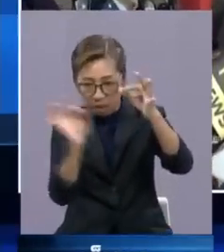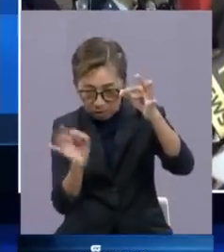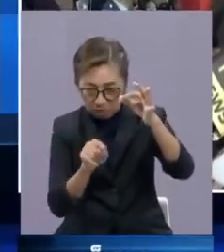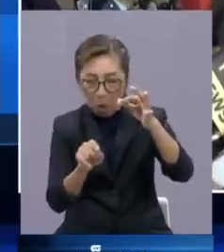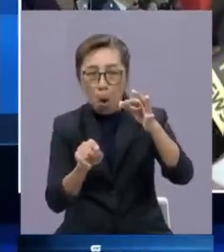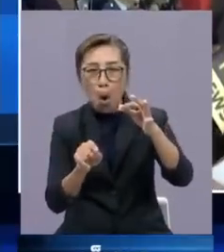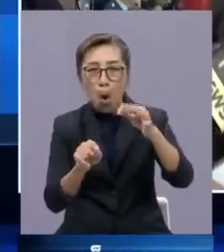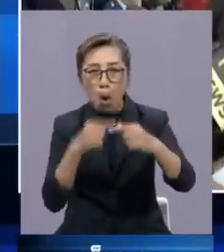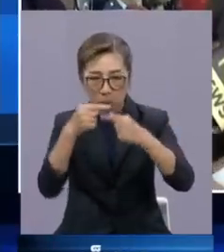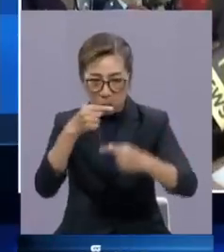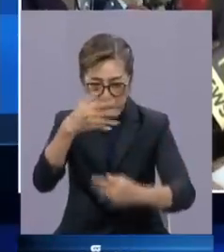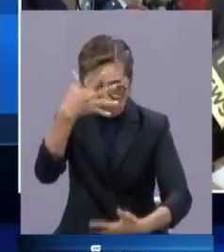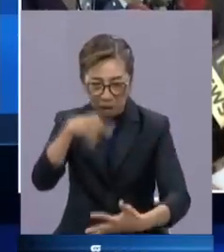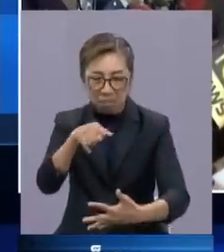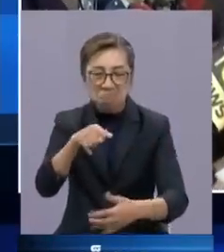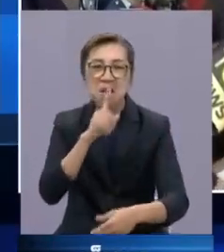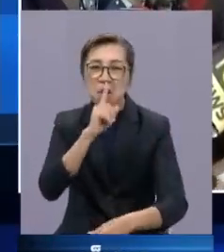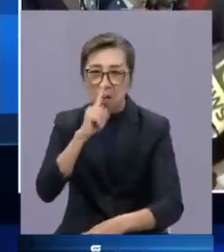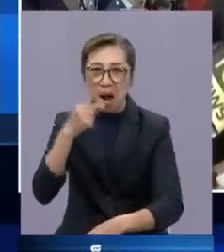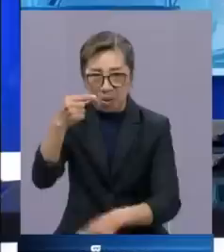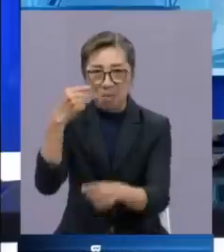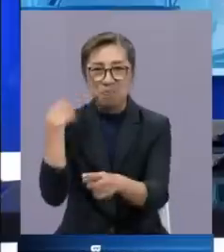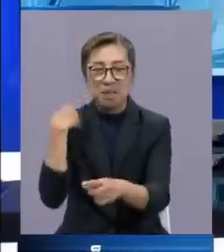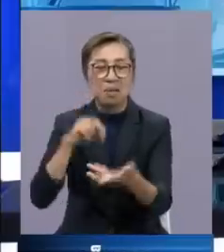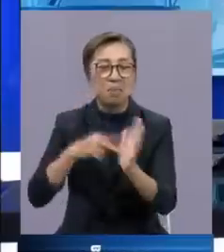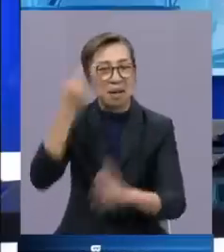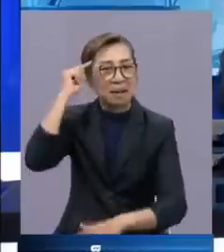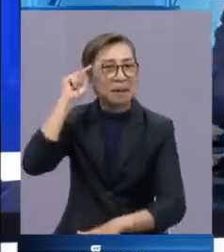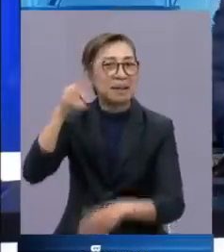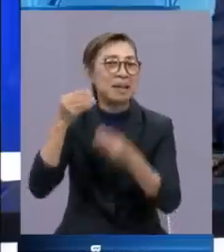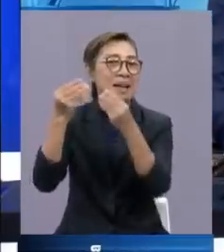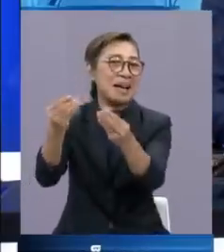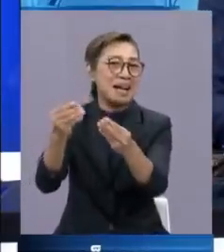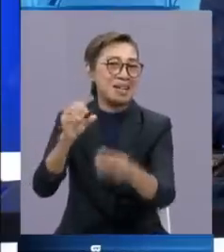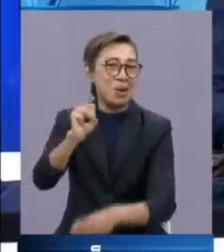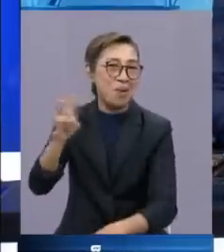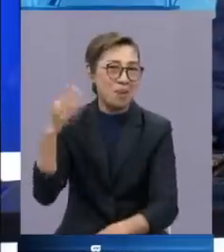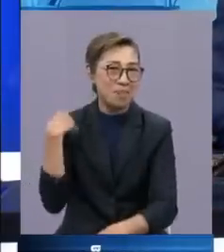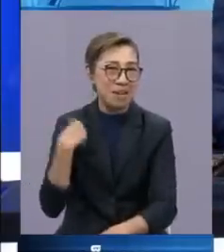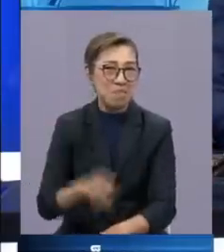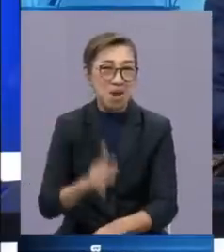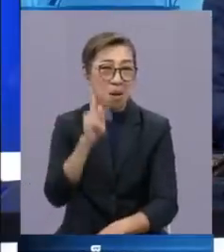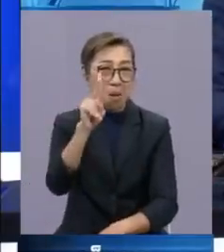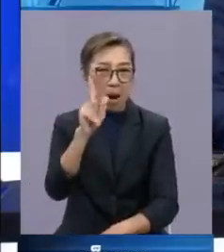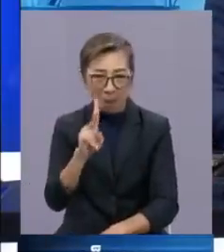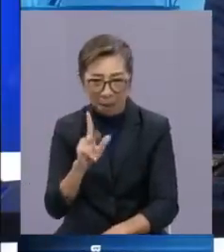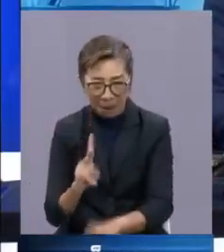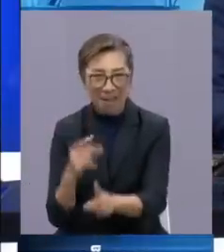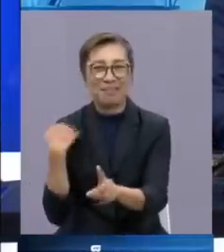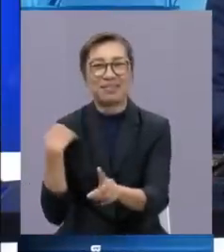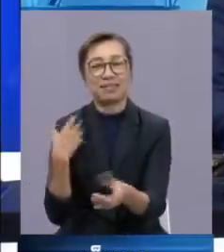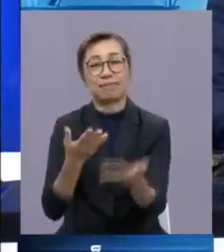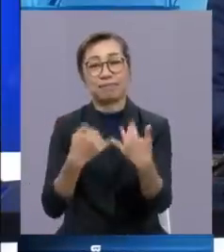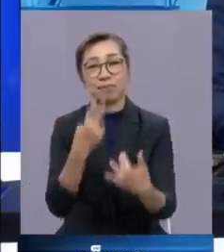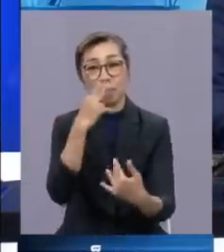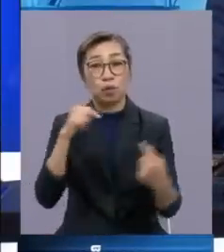าไหร่อ่ะครับ ก็ไปกันคนละทิศคนละทางส่งความคิดถึงไปหาให้สว.บัญชัยใช่ไหม ใช่ใช่ พอควายไปให้สว.บัญชัย ครับอีกความเคลื่อน